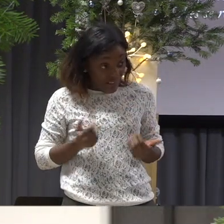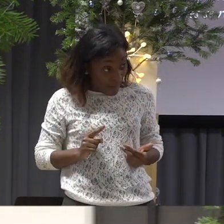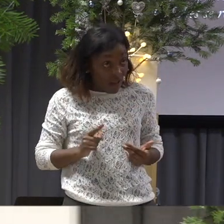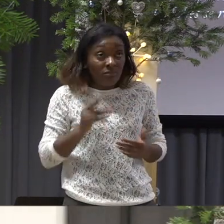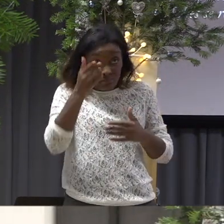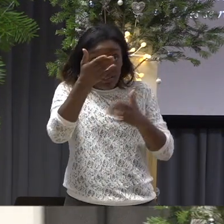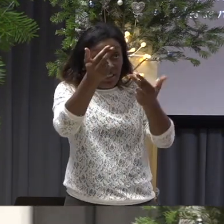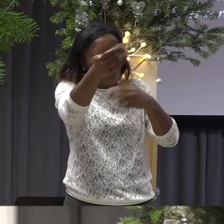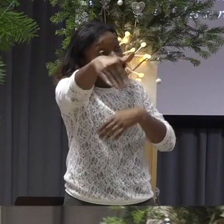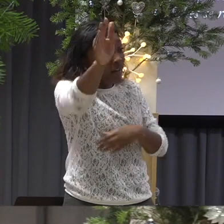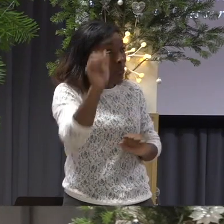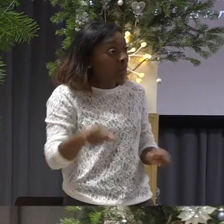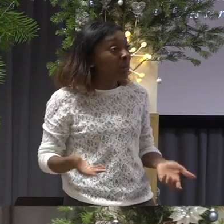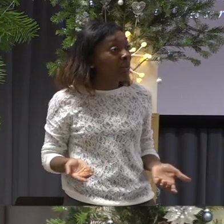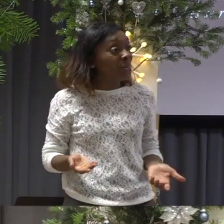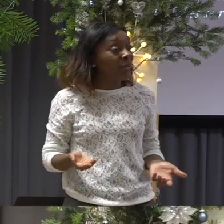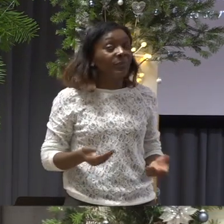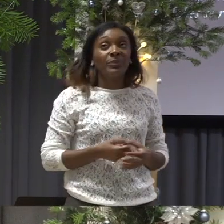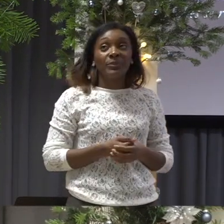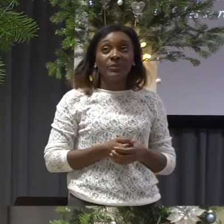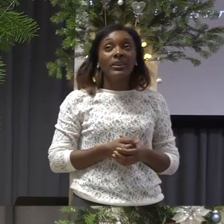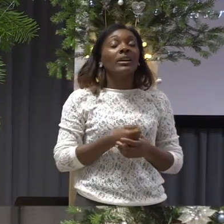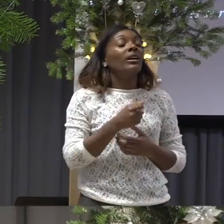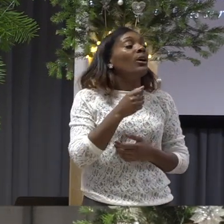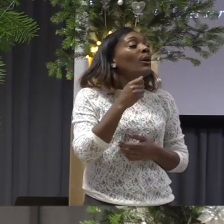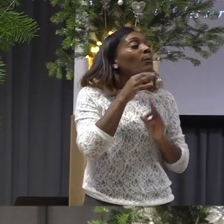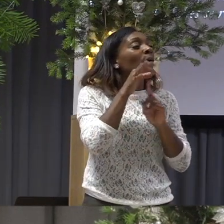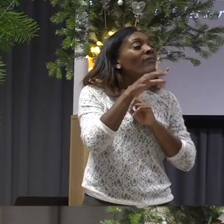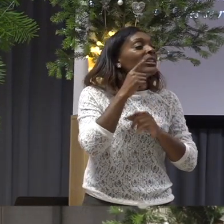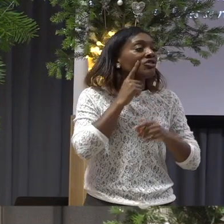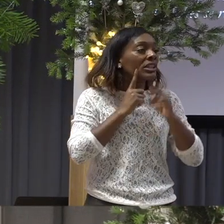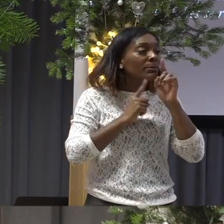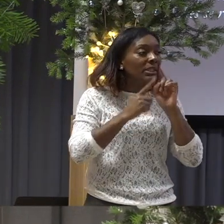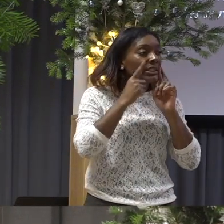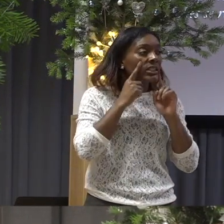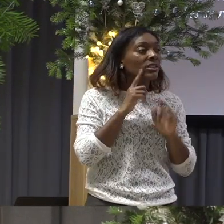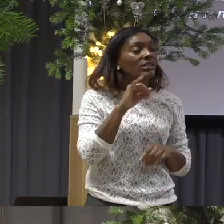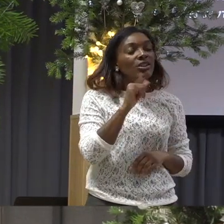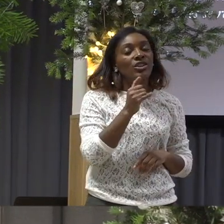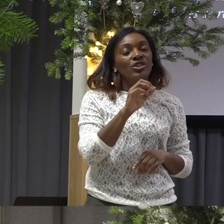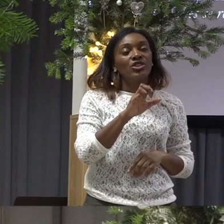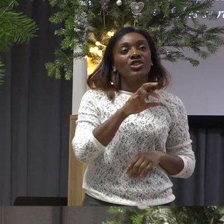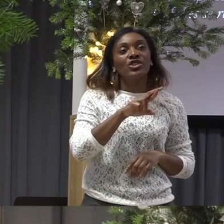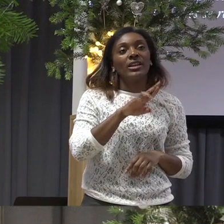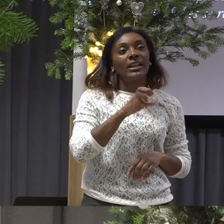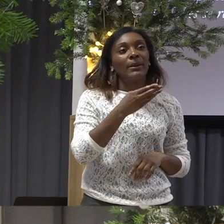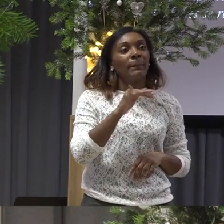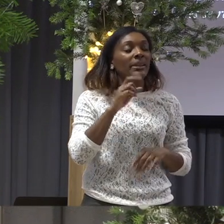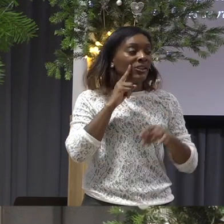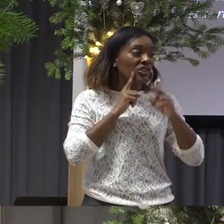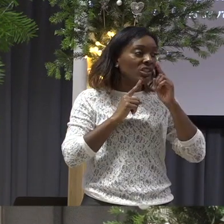Le prophète Jérémie était dans une situation très difficile. Regardez Jérusalem la belle, Jérusalem qui était détruite